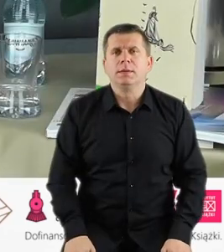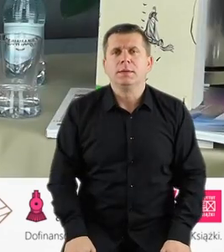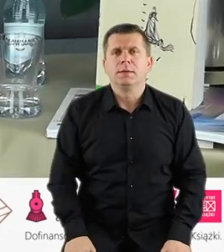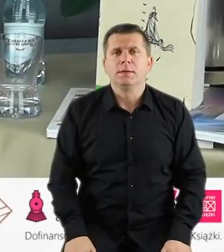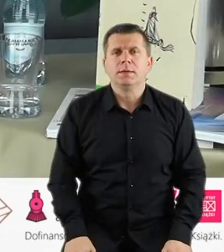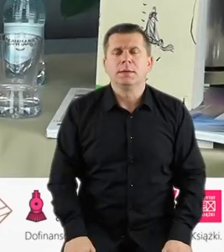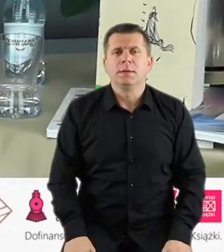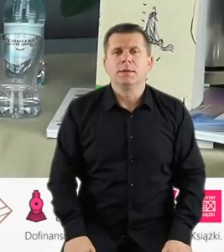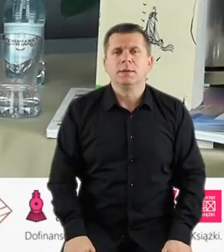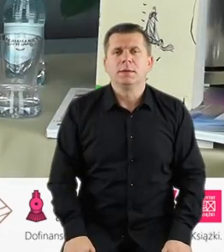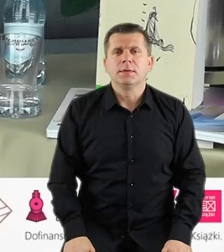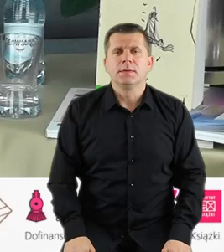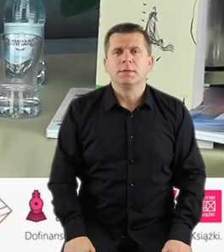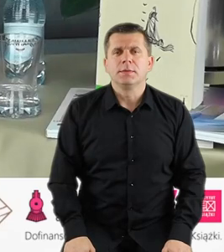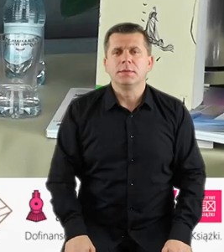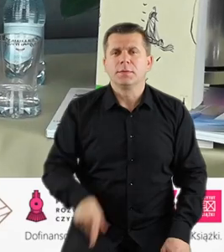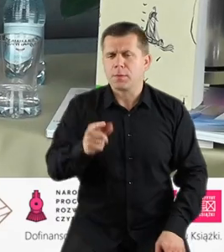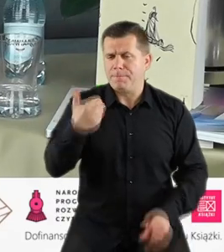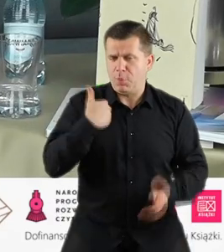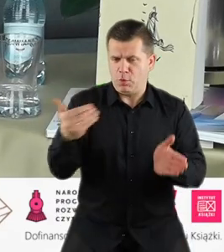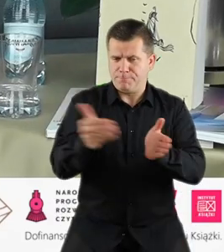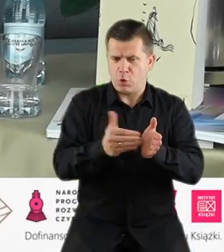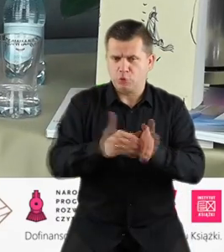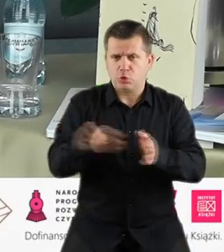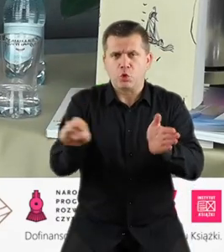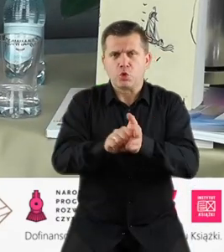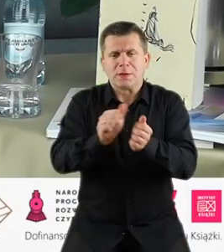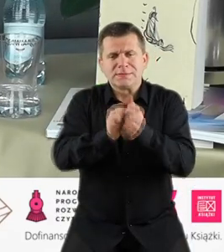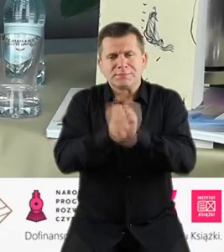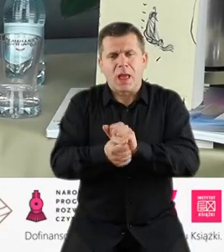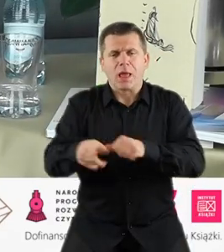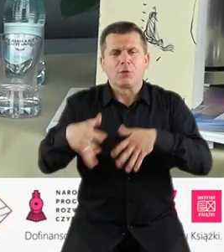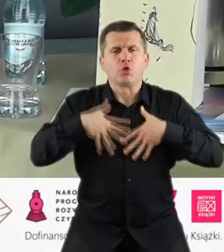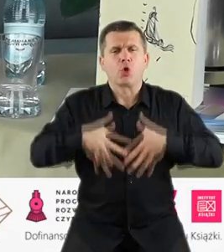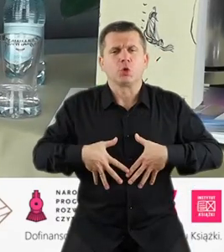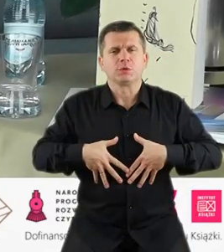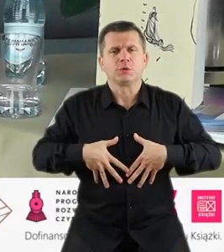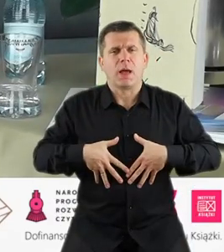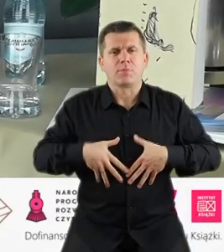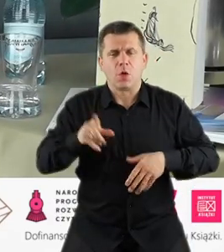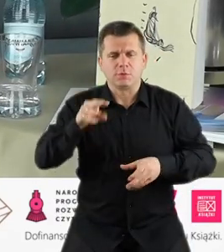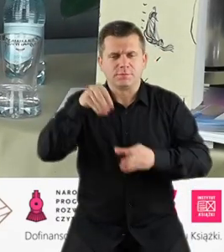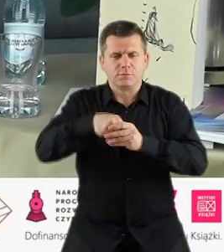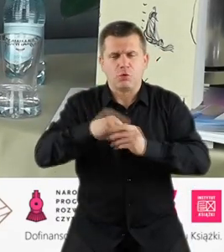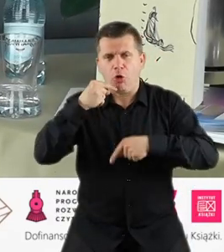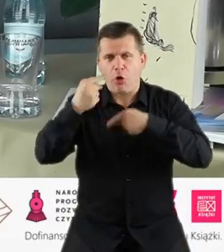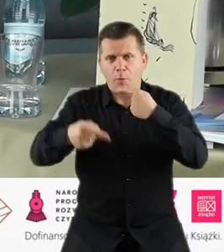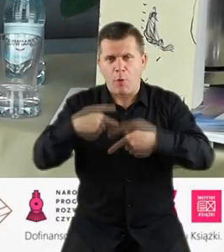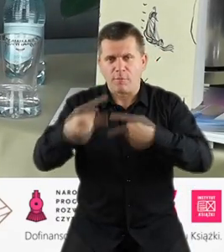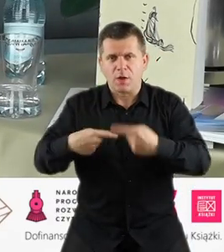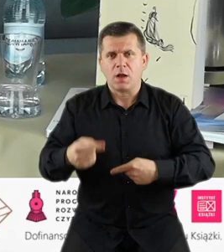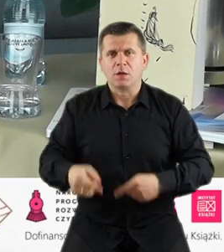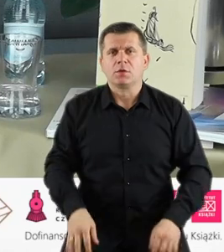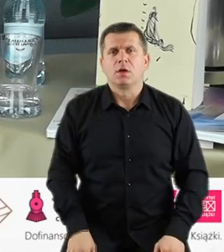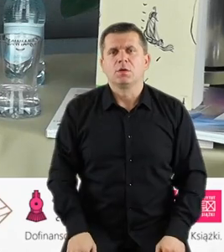Jest. Tak. To mi było potrzebne tam do zmiany tożsamości w opowiadaniu